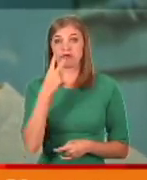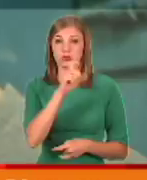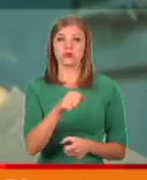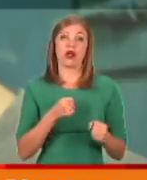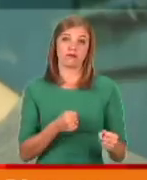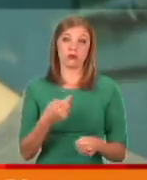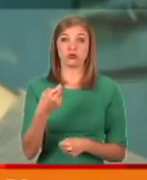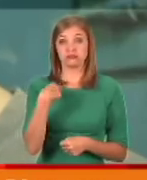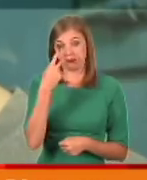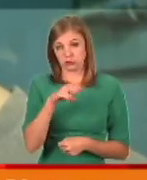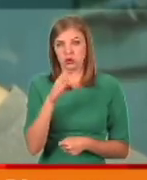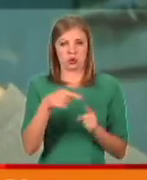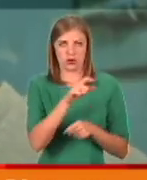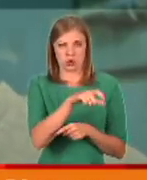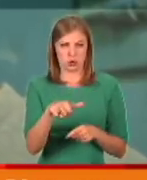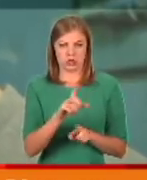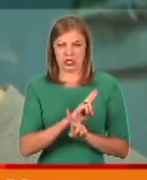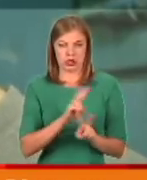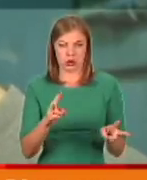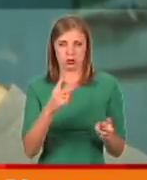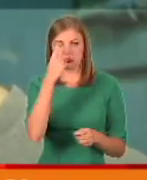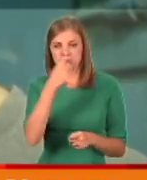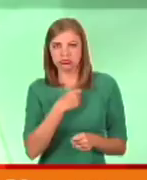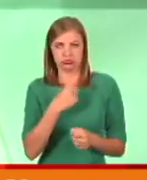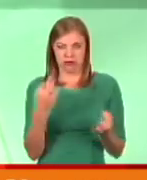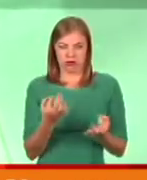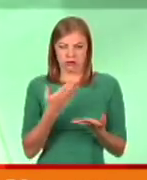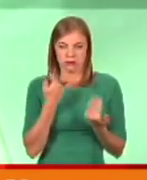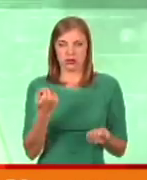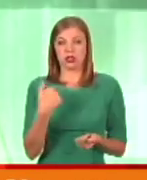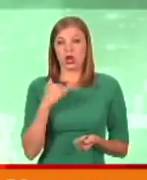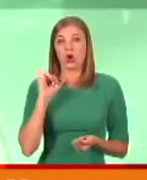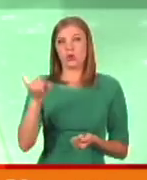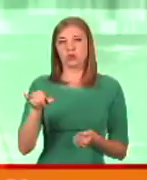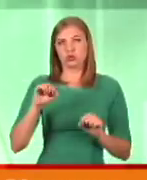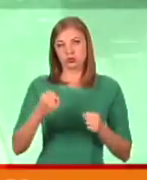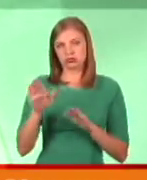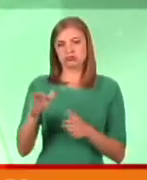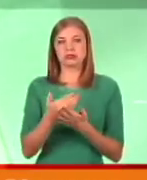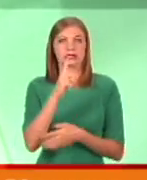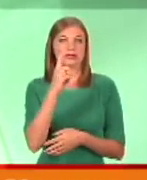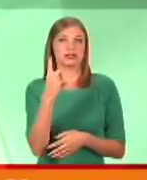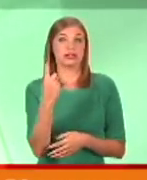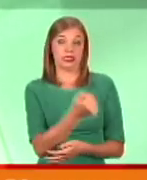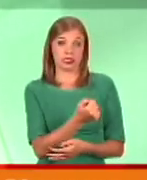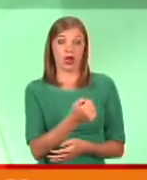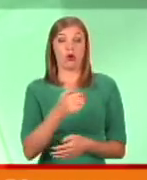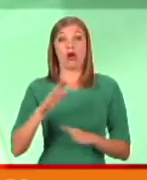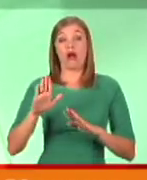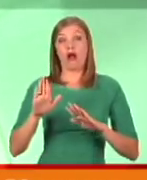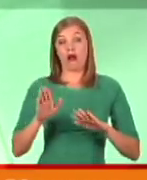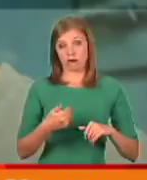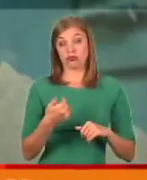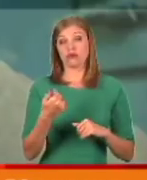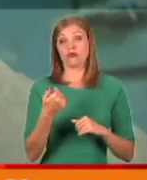автоматами, с оружием. Но даже эти люди, меня никто из них не предупреждал ни о чем. Был я у него примерно с неделю. И потом